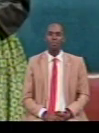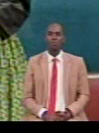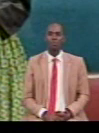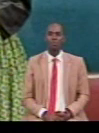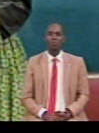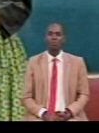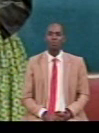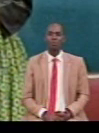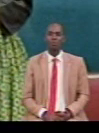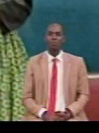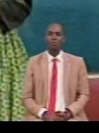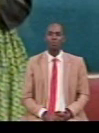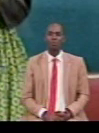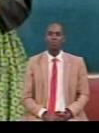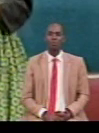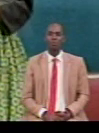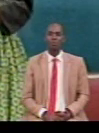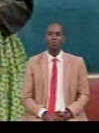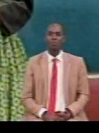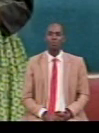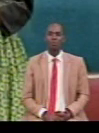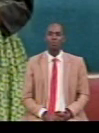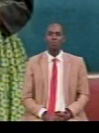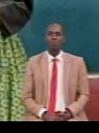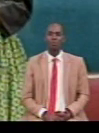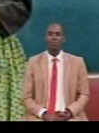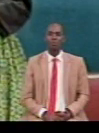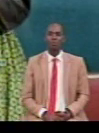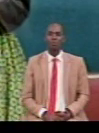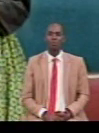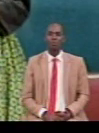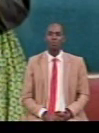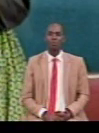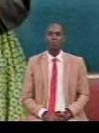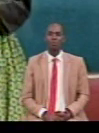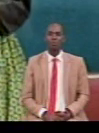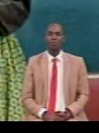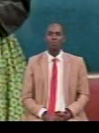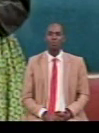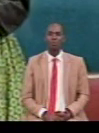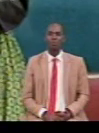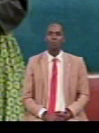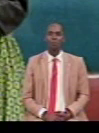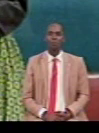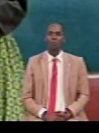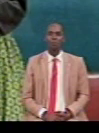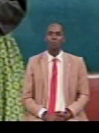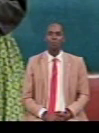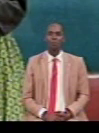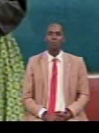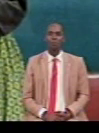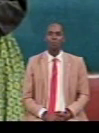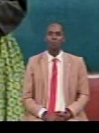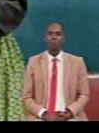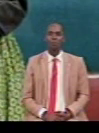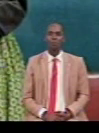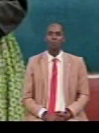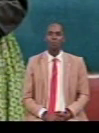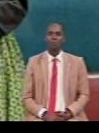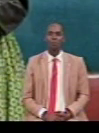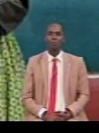uitina. Na kukuimia noko poko kwa ndi ukwa maka, kosa uitina. Na kukuimia noko poko kwa ndi ukwa